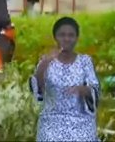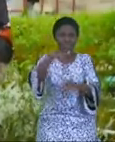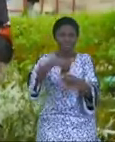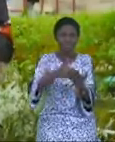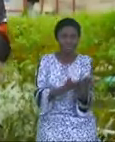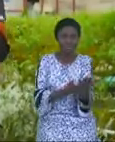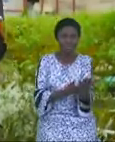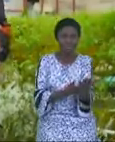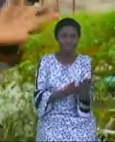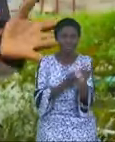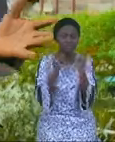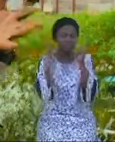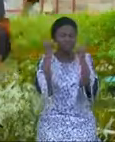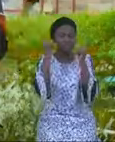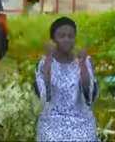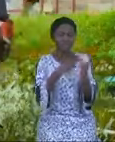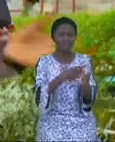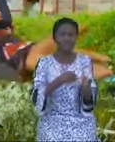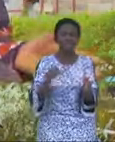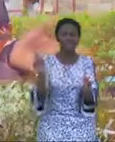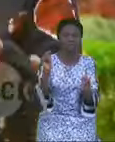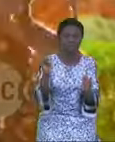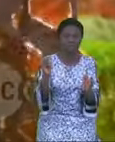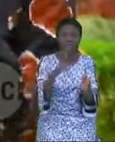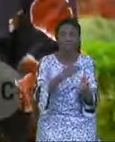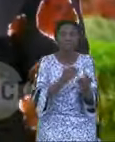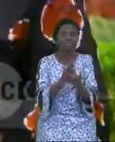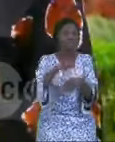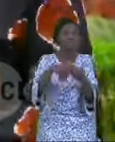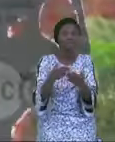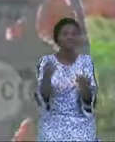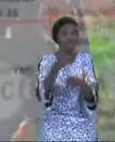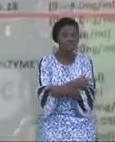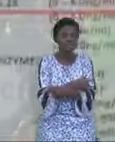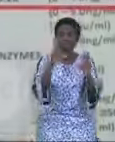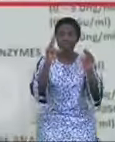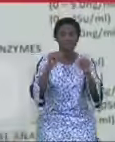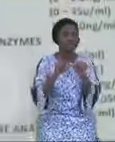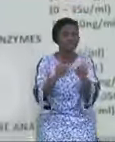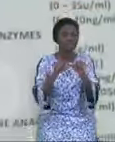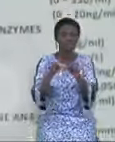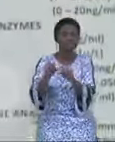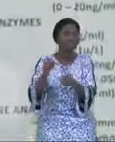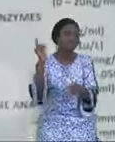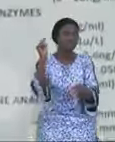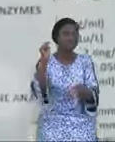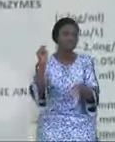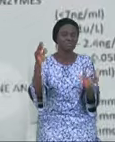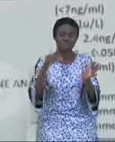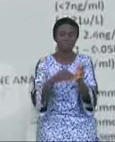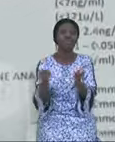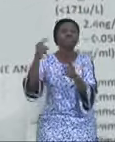tout au long de la journée qui n'avait plus d'urine continuait jusqu'à ce moment